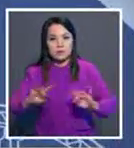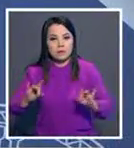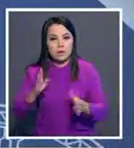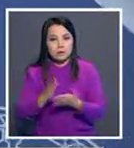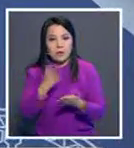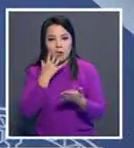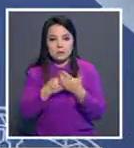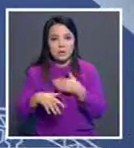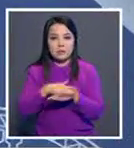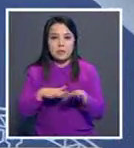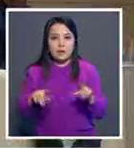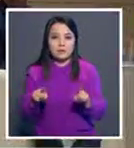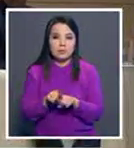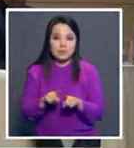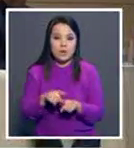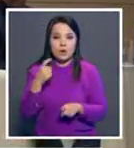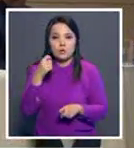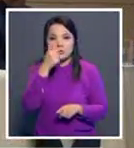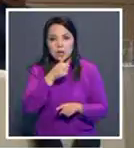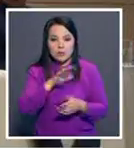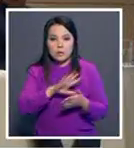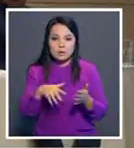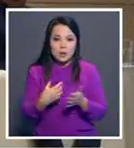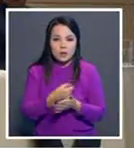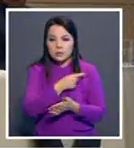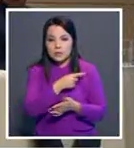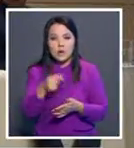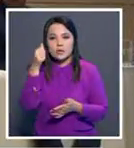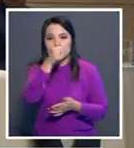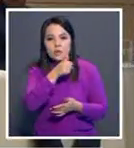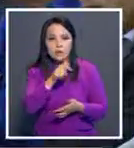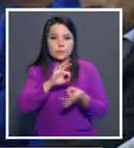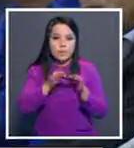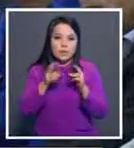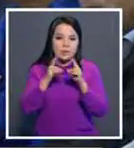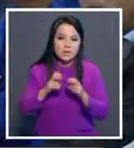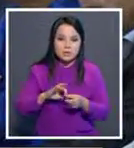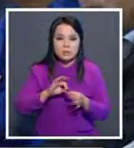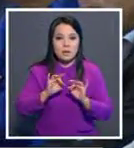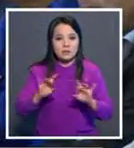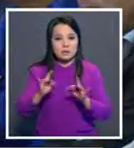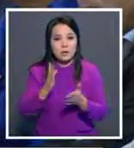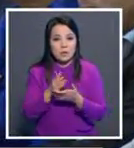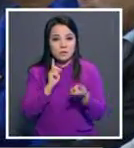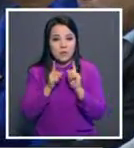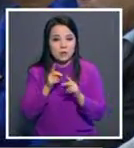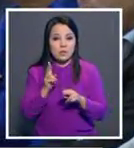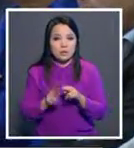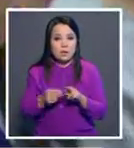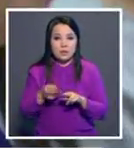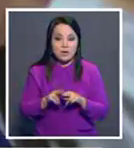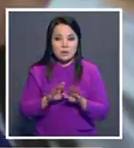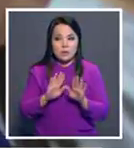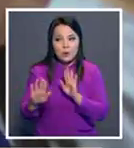мамандар тек биылғы 100 жылдығы аясында ғана емес, жылдар бойы қарастырар мәселе өте көп екенін алға тартты. Жиын аясында ерекше